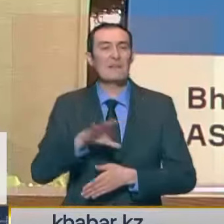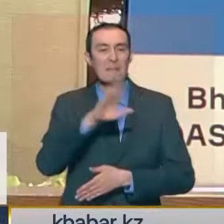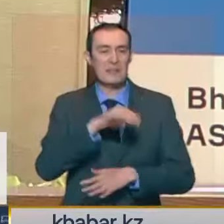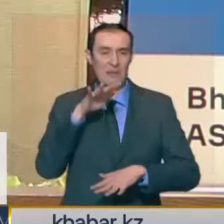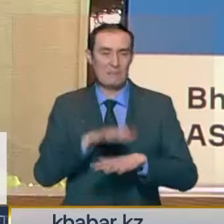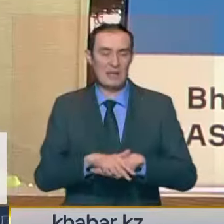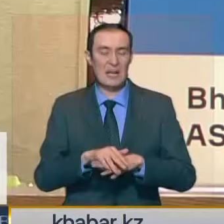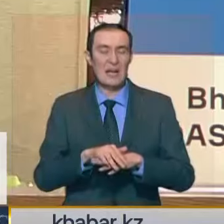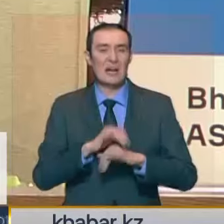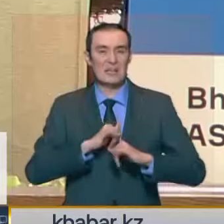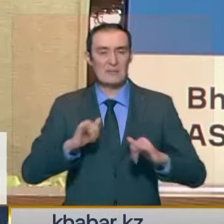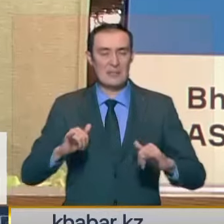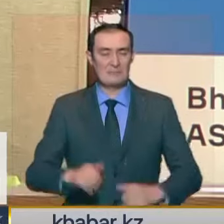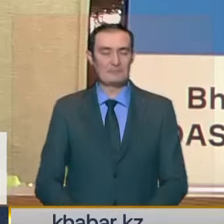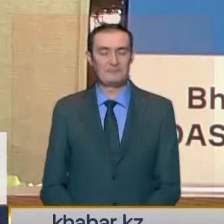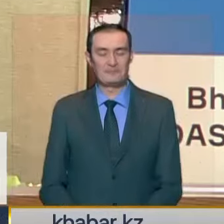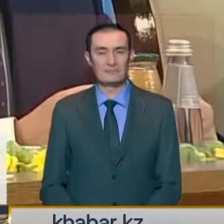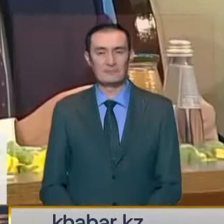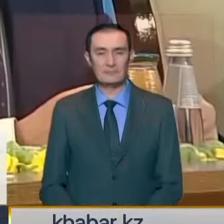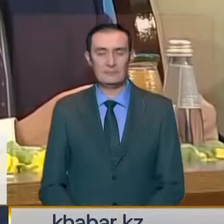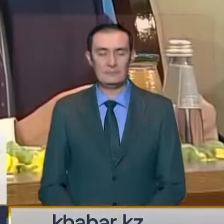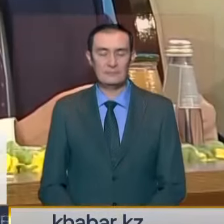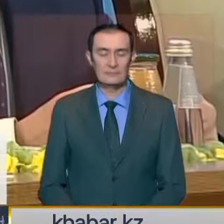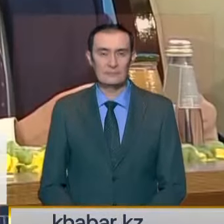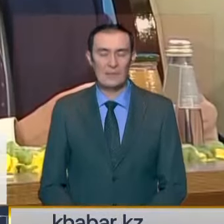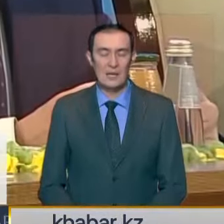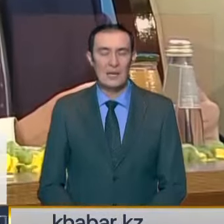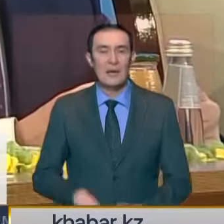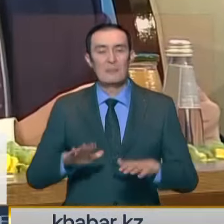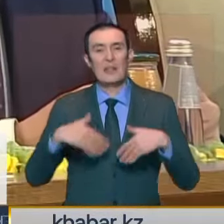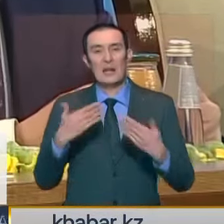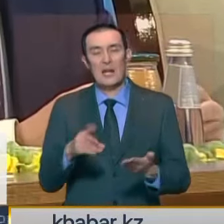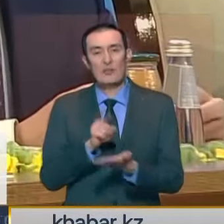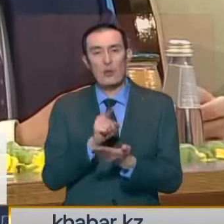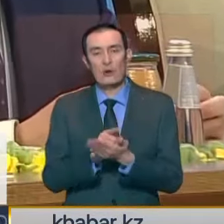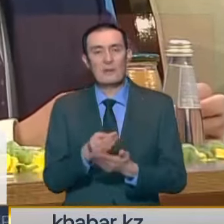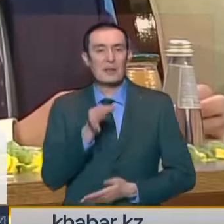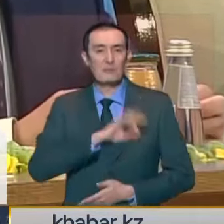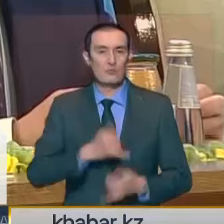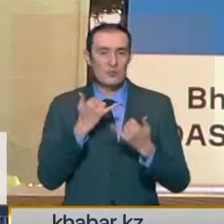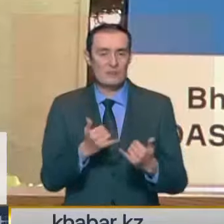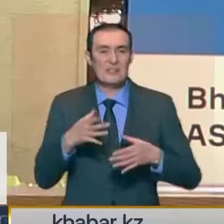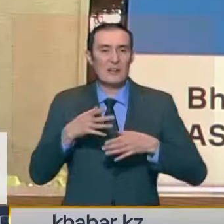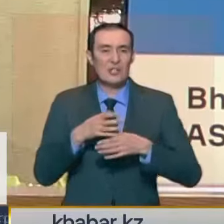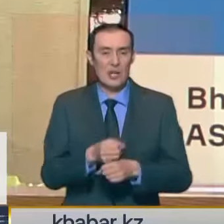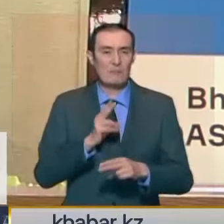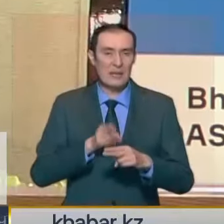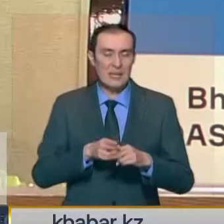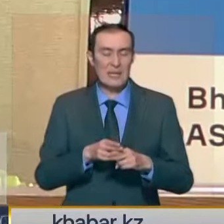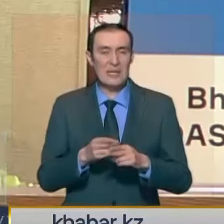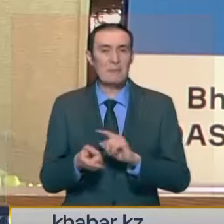Реконструкции и Развития предлагает налоговые преимущества сокращает барьеры и